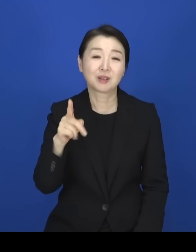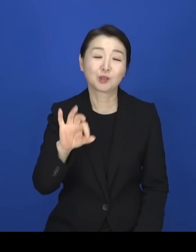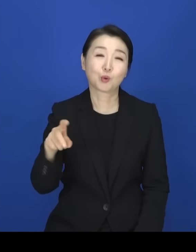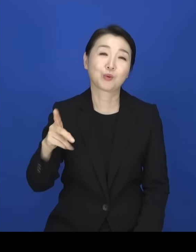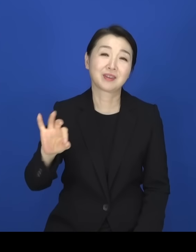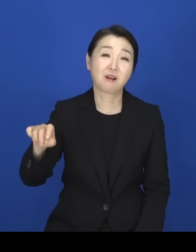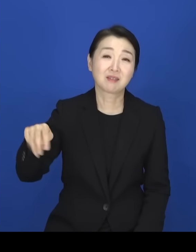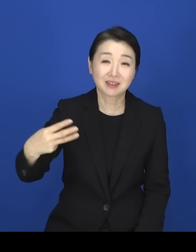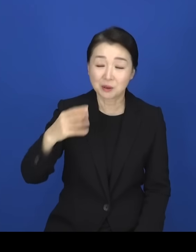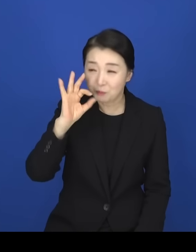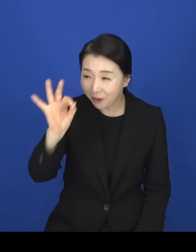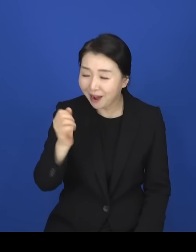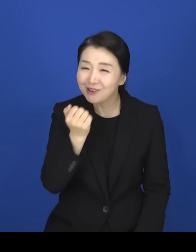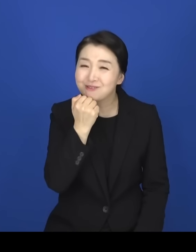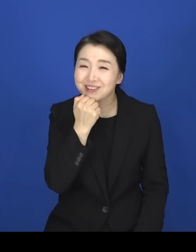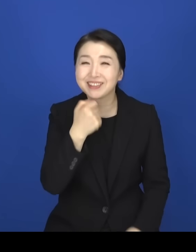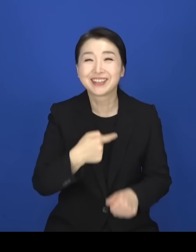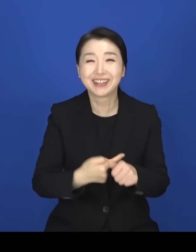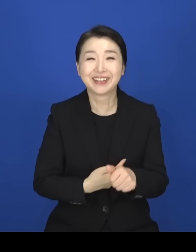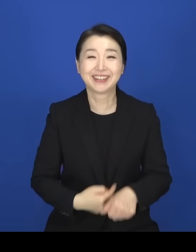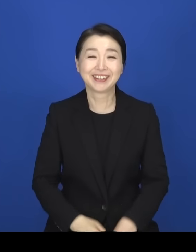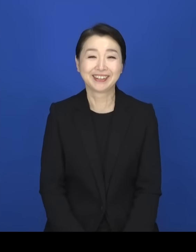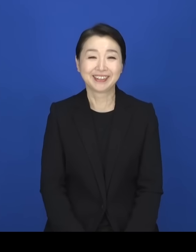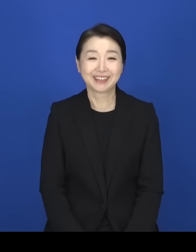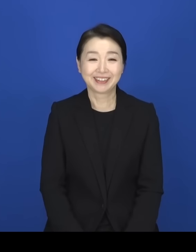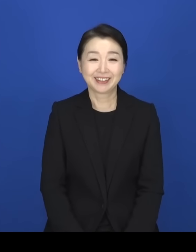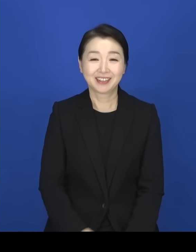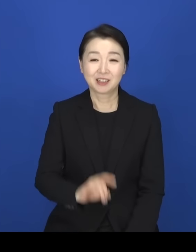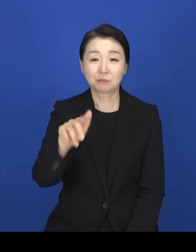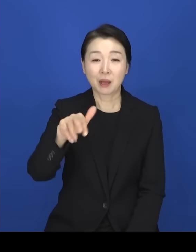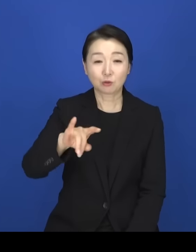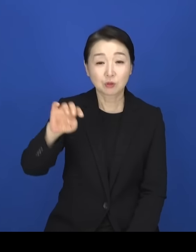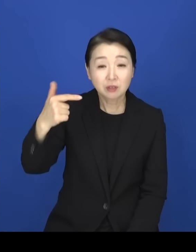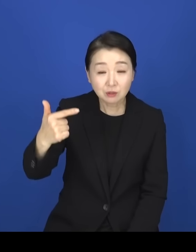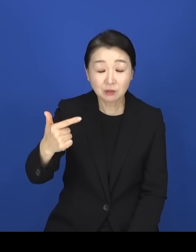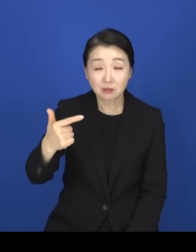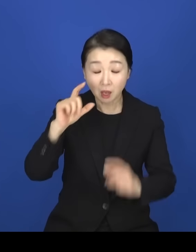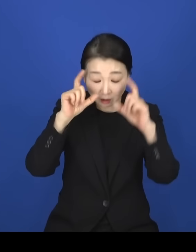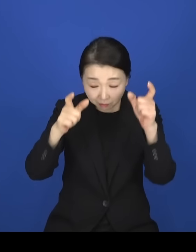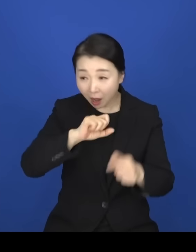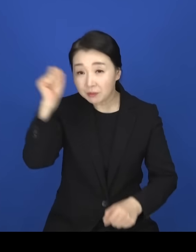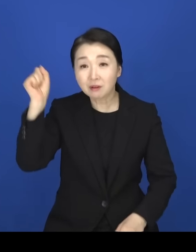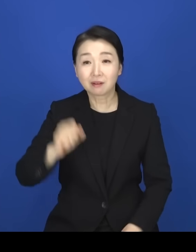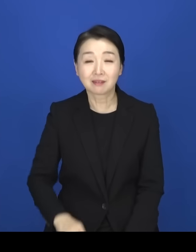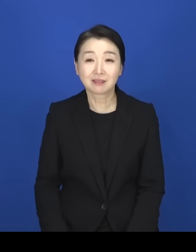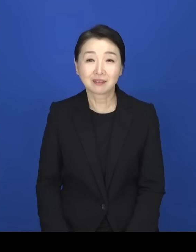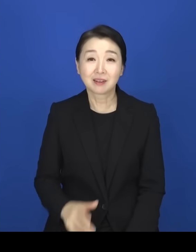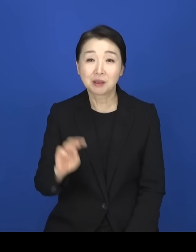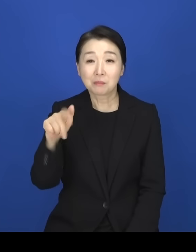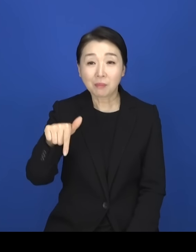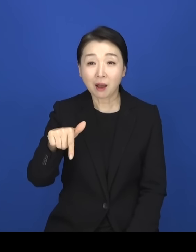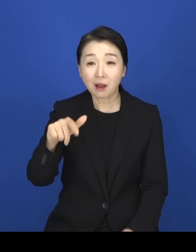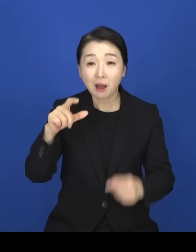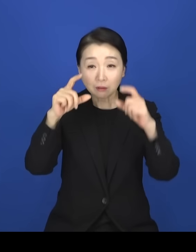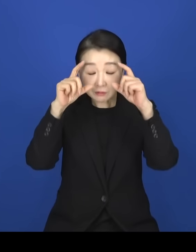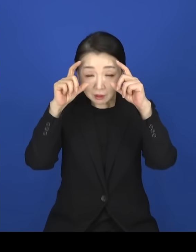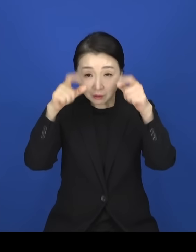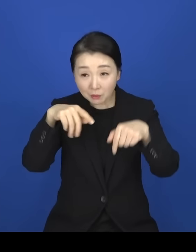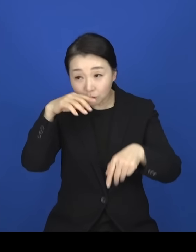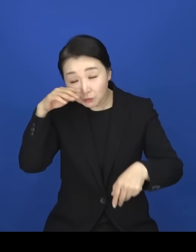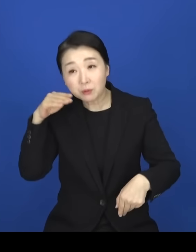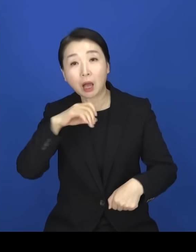웃기지. 나는 네, 그냥 네, 보기만 해도 송영길. 웃기더라고. 예. 박휘수는 안경 벗었는데 합격했잖아요. 박휘수는 안경을 쓰고 있다가 안경